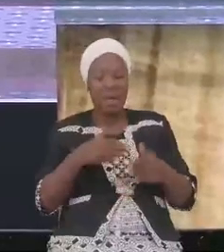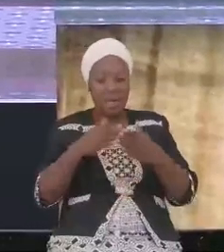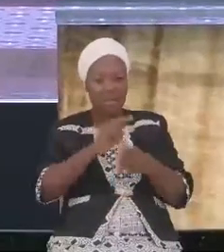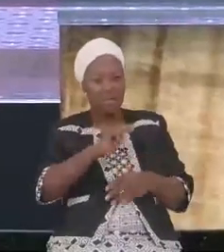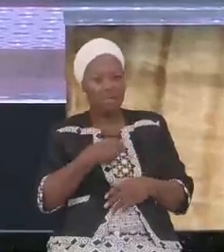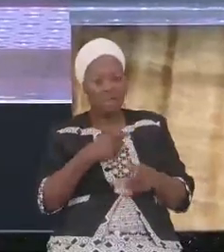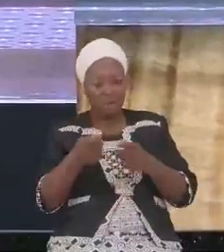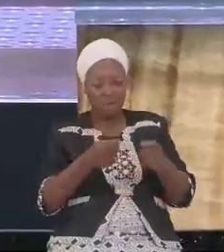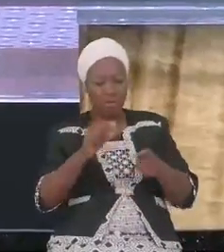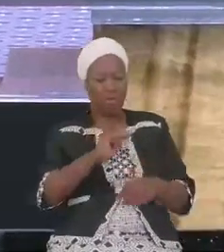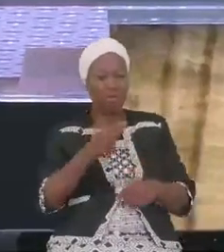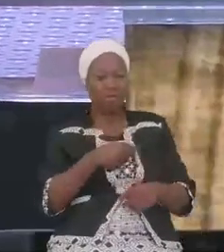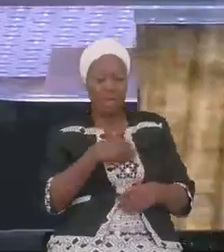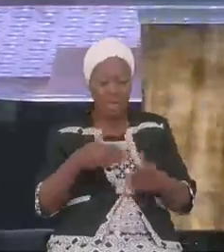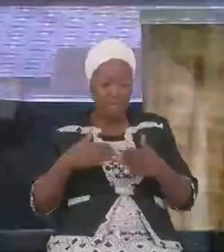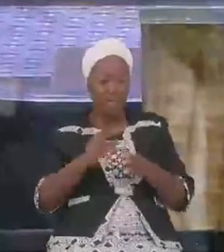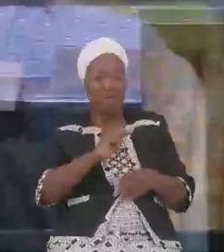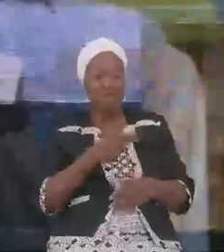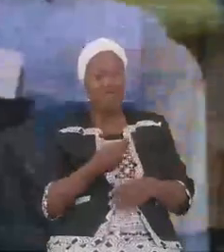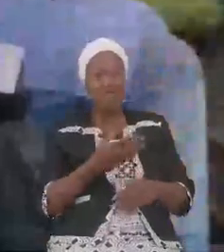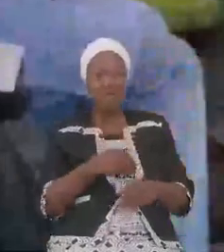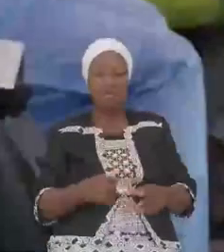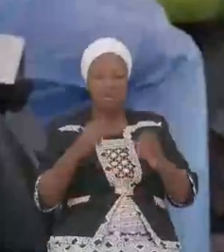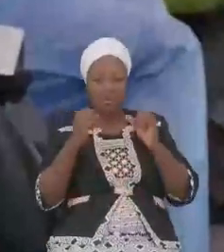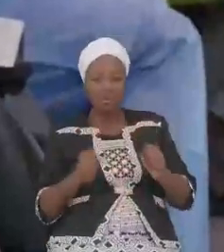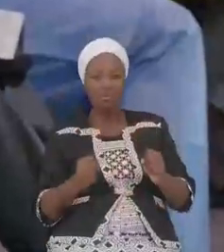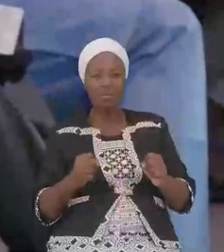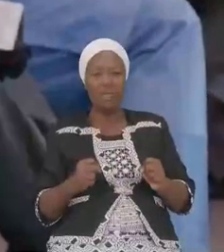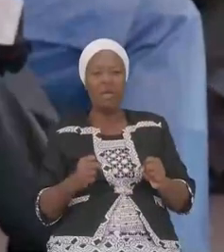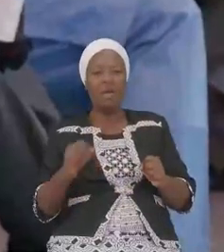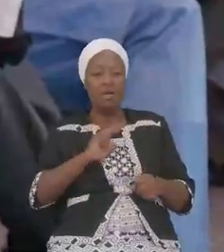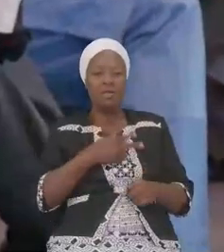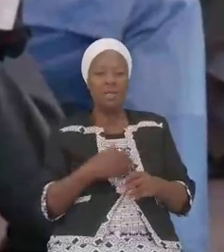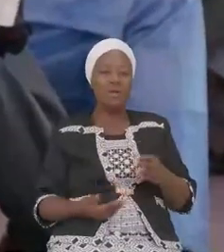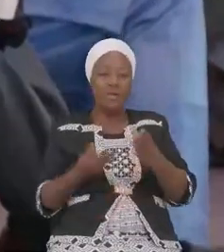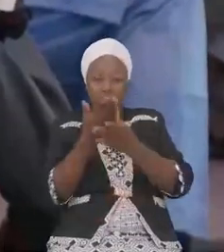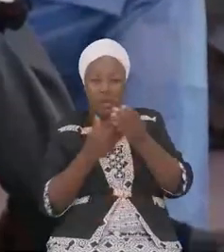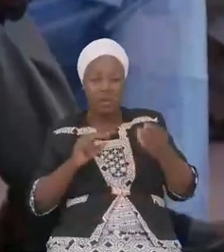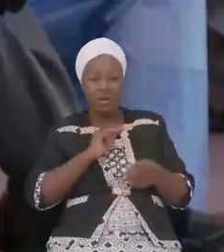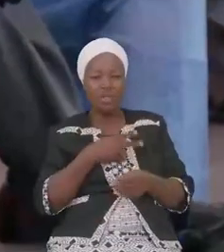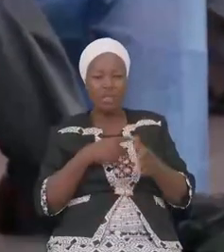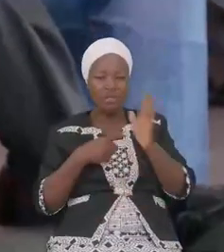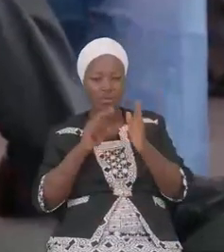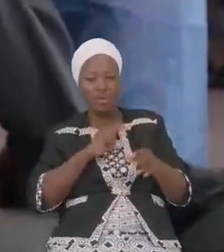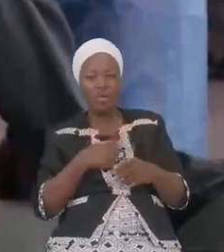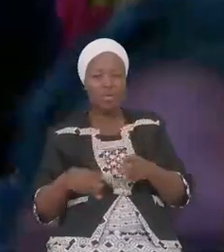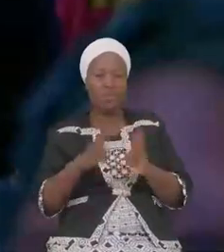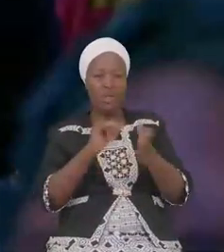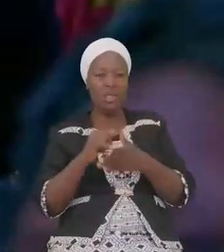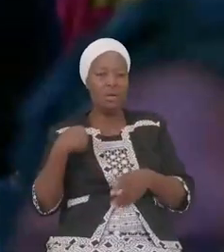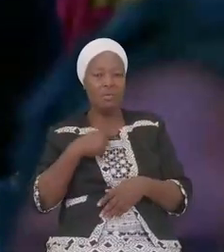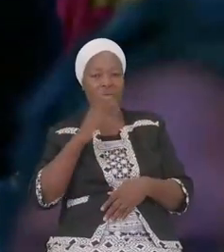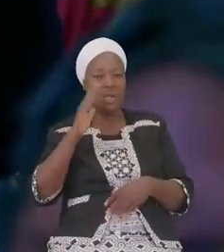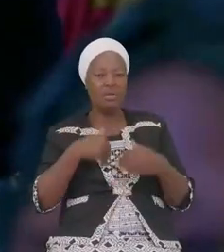nous contrôler, nous montrer la voie, nous donner le pouvoir, nous envelopper, nous montrer la voie que nous